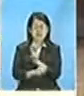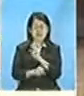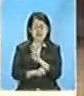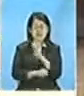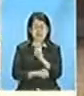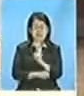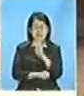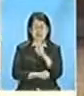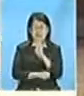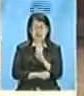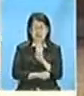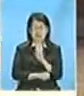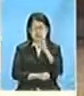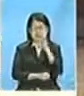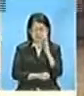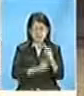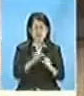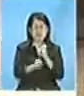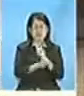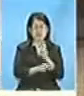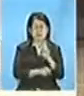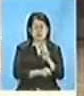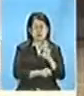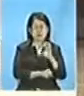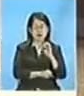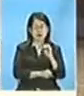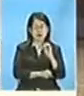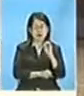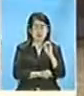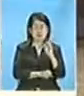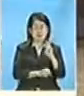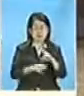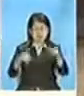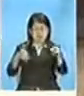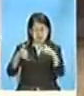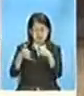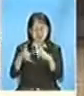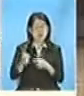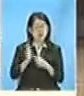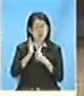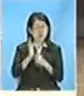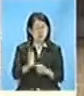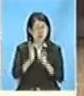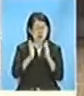และสุดท้ายปี52ได้รับเลือกเป็นต้นแบบคนดีสีแผ่นดิน